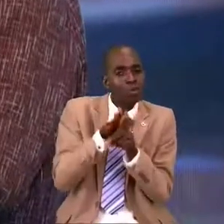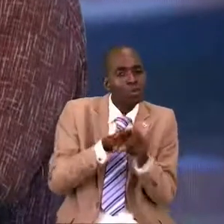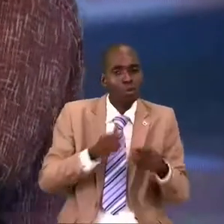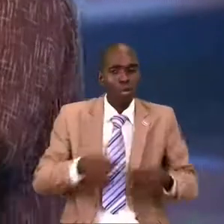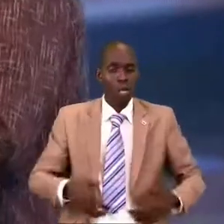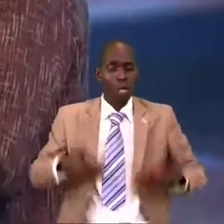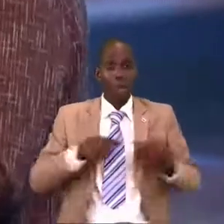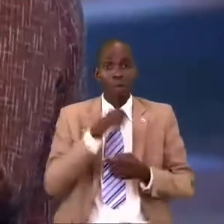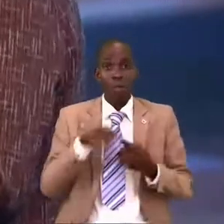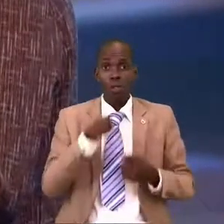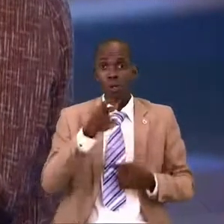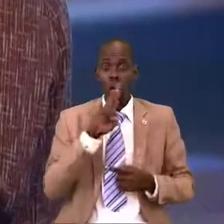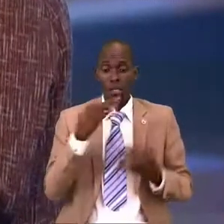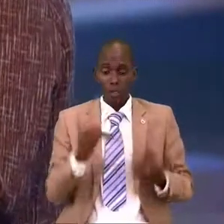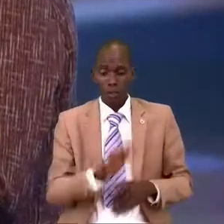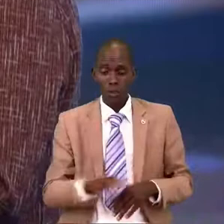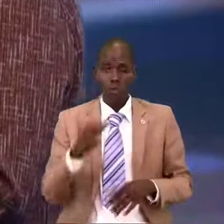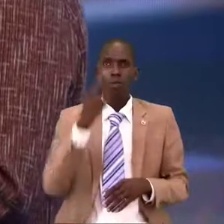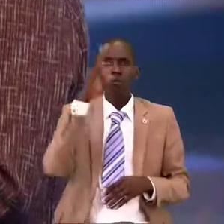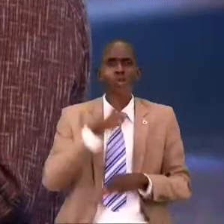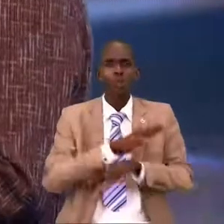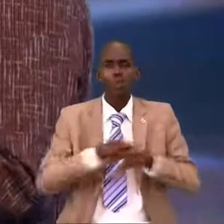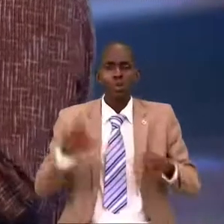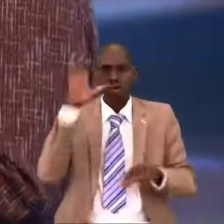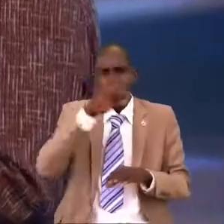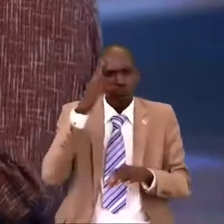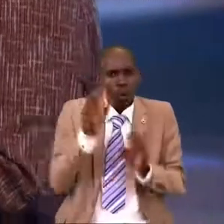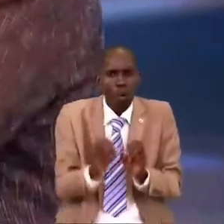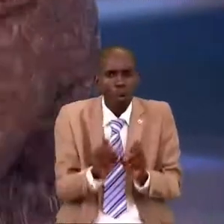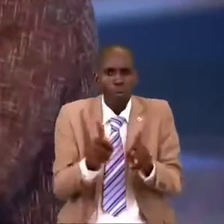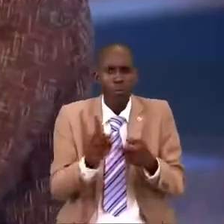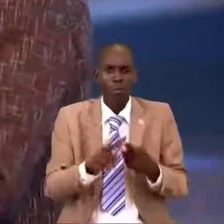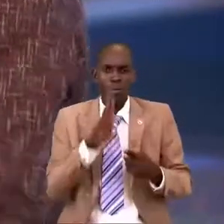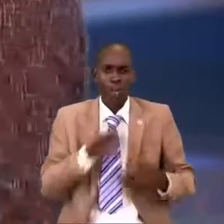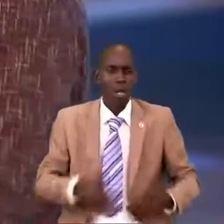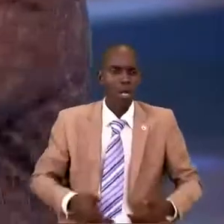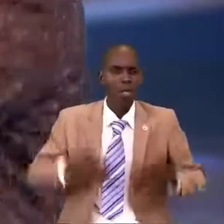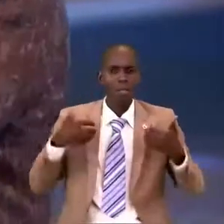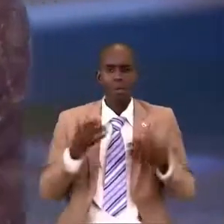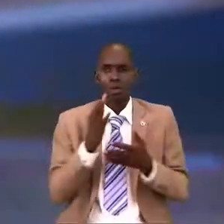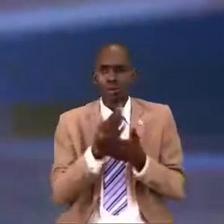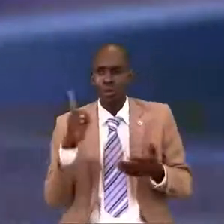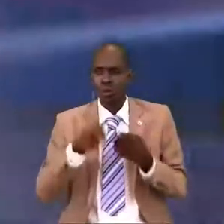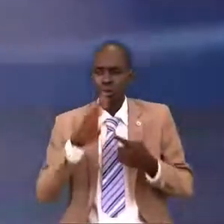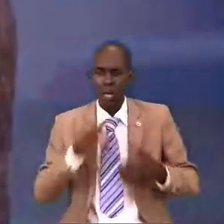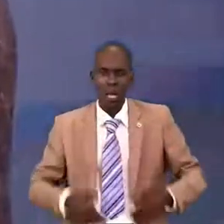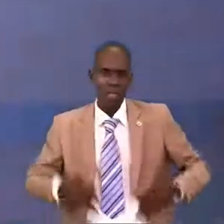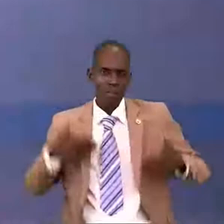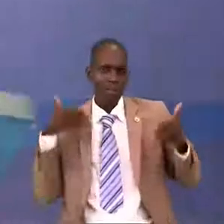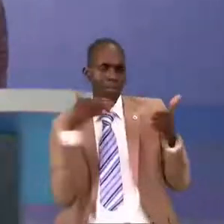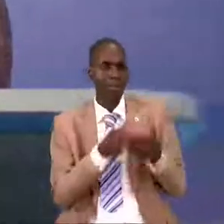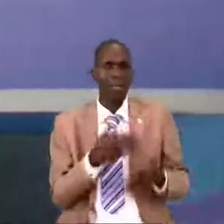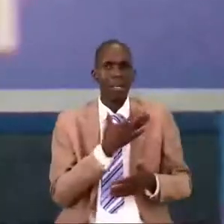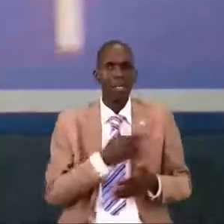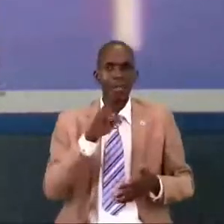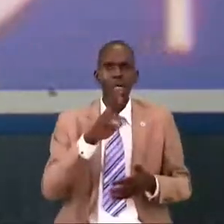Ah, des événements pour être en colère, une personne pour être en colère contre lui. On n'a pas un visage colérique partout où